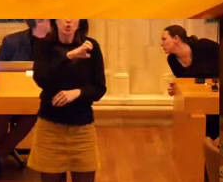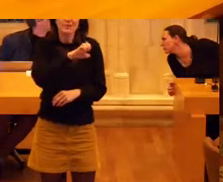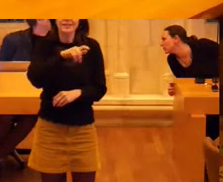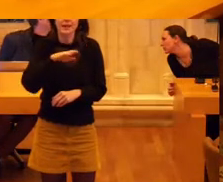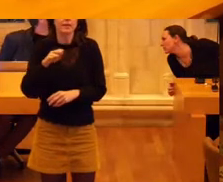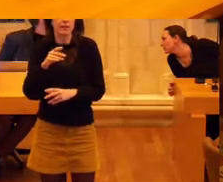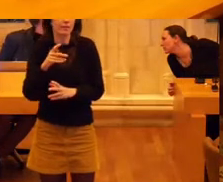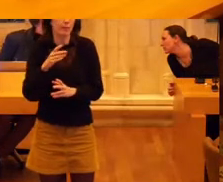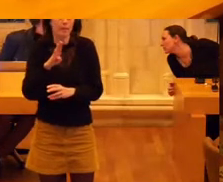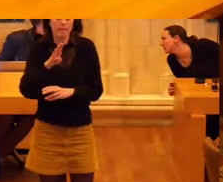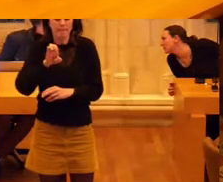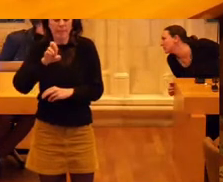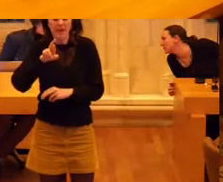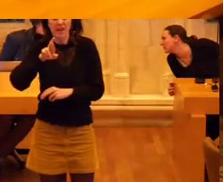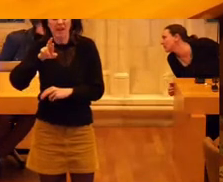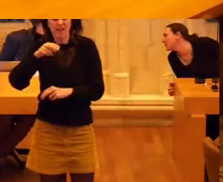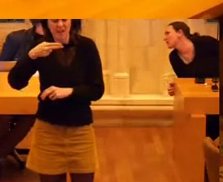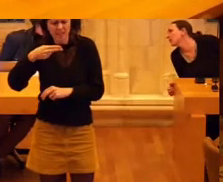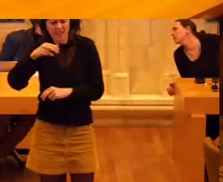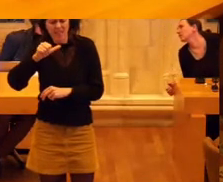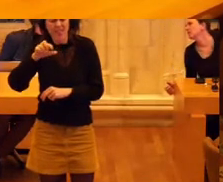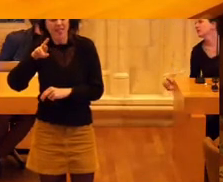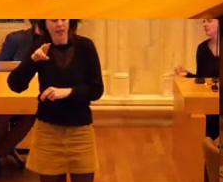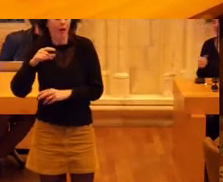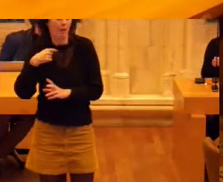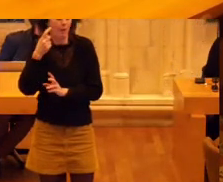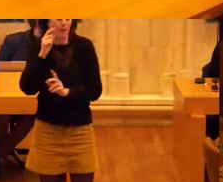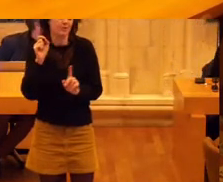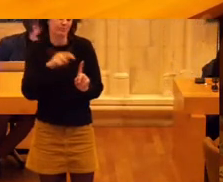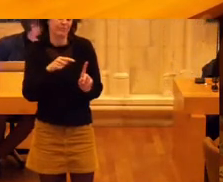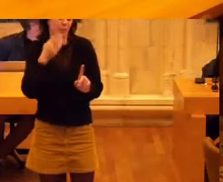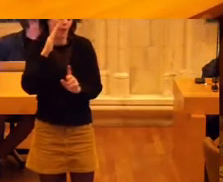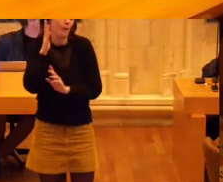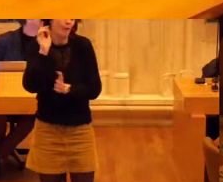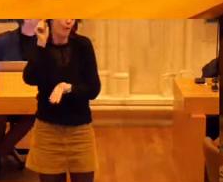Alors, l'esplanade de la colline aux oiseaux, pas d'opposition.